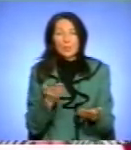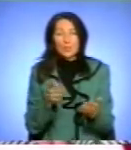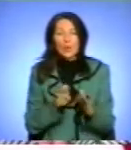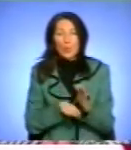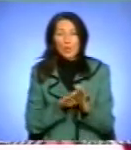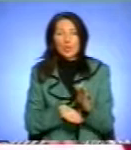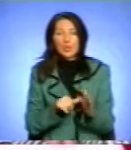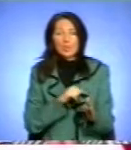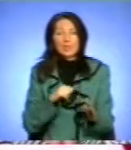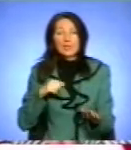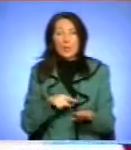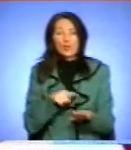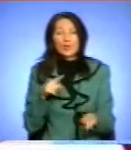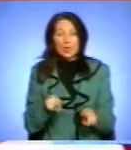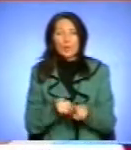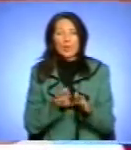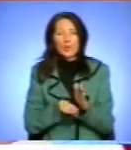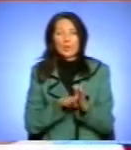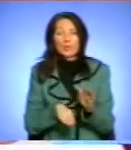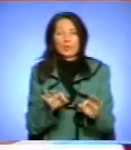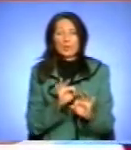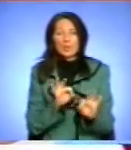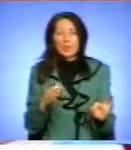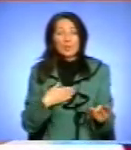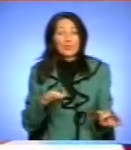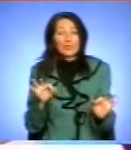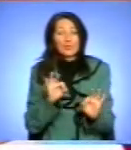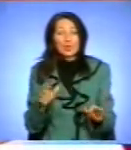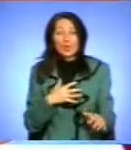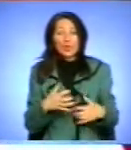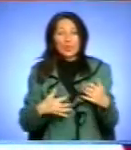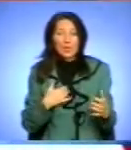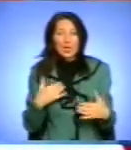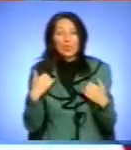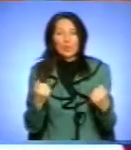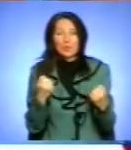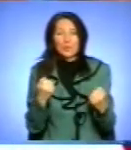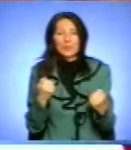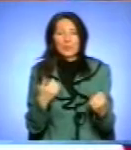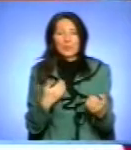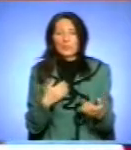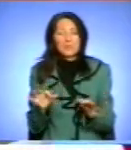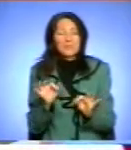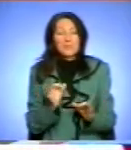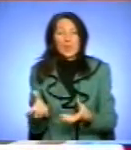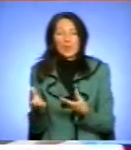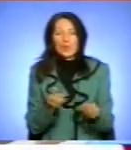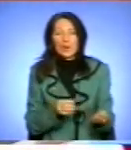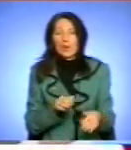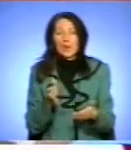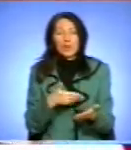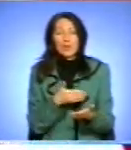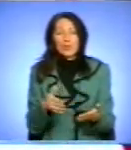погіршується самопочуття? Так, погіршується. Прекрасно. Мене нічого не турбує, я здоровий. Тобто ніяк не впливає? Ніяк не впливає, абсолютно.